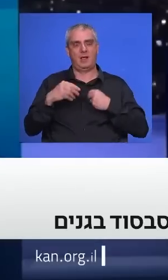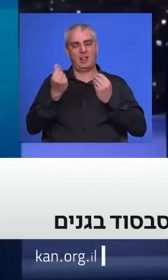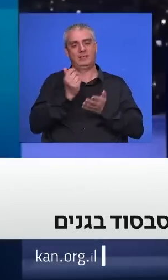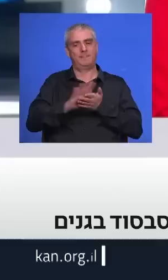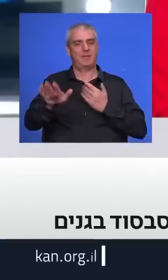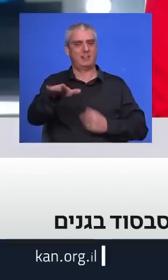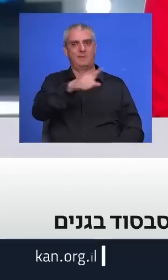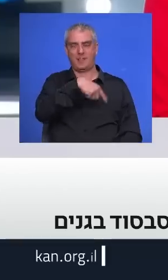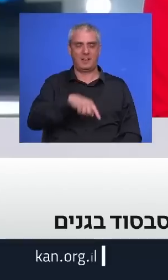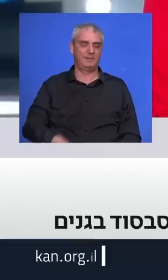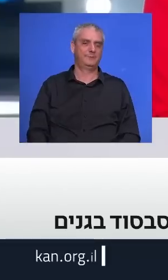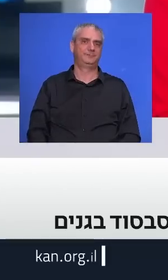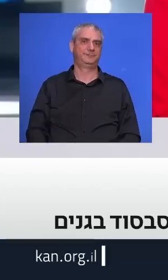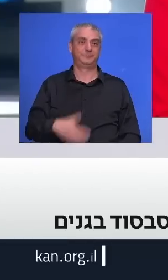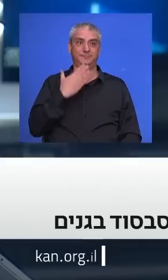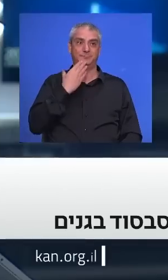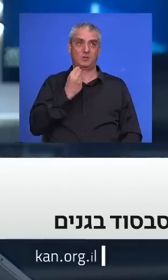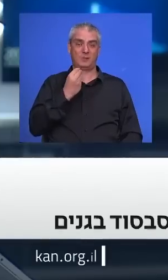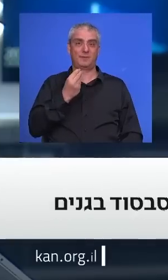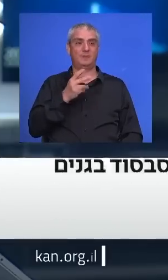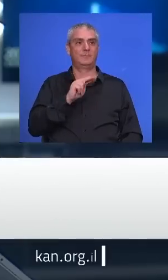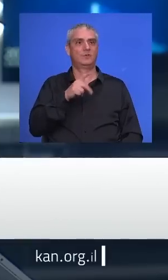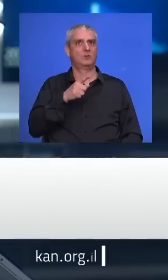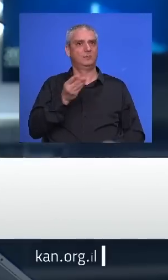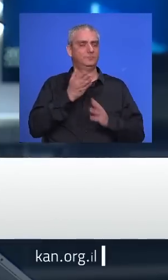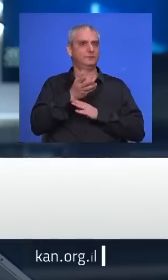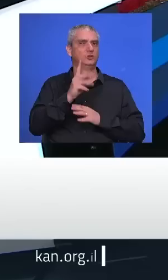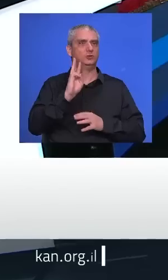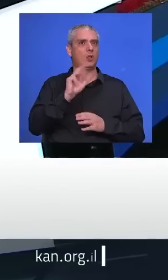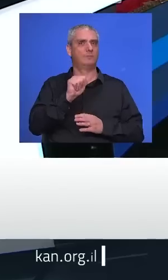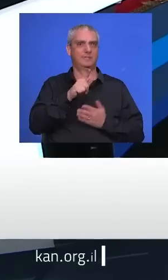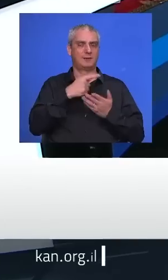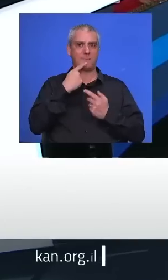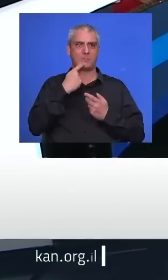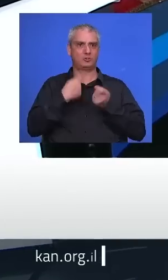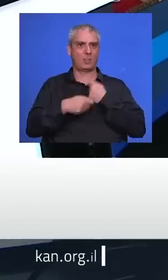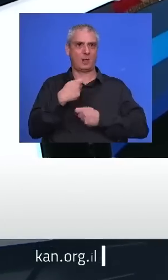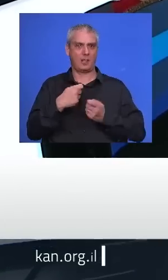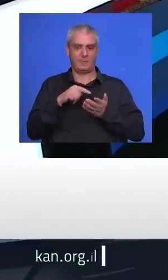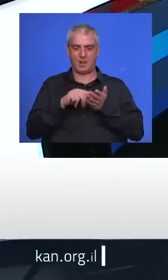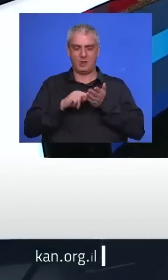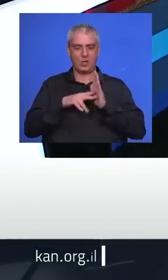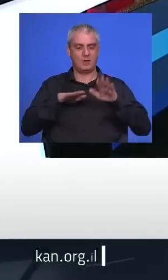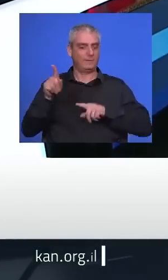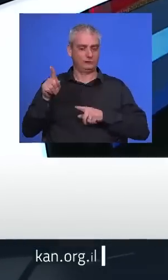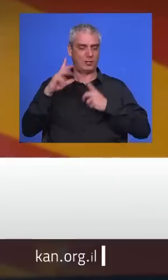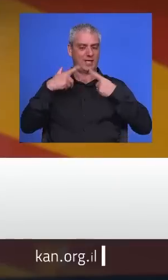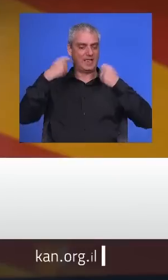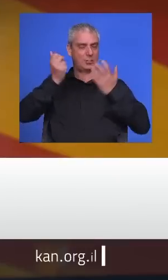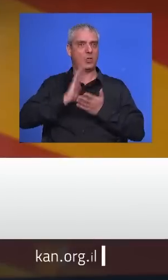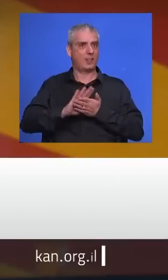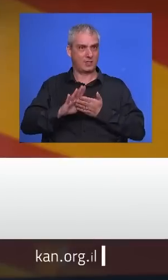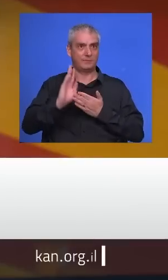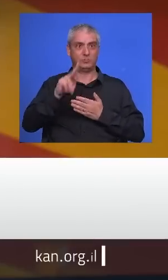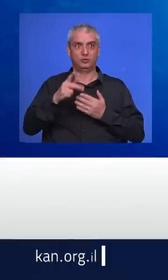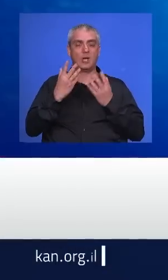לילדים. תודה רבה לירן, ועוד בעניין הזה אנחנו אליך שאול אמסטרדמסקי פרשננו, כי בתוכנית הממשלתית לחינוך חינם יש